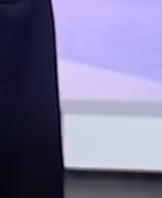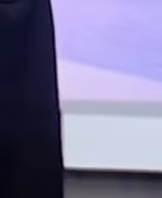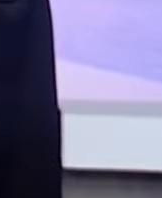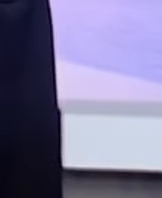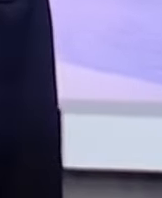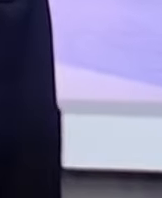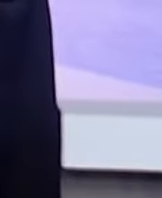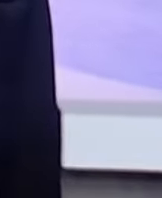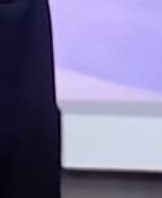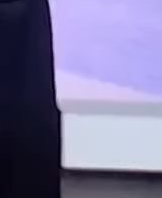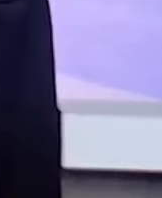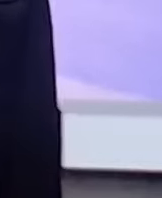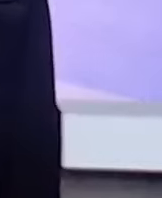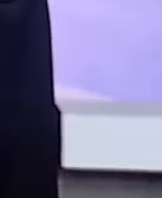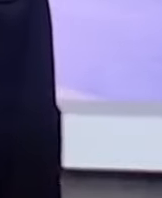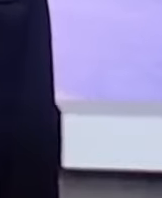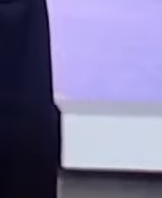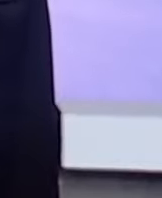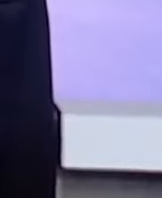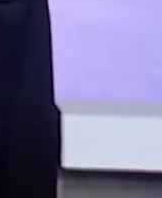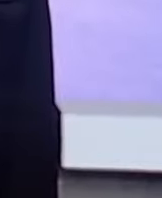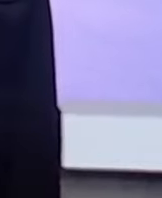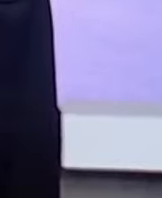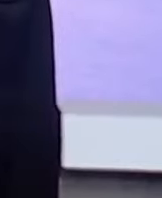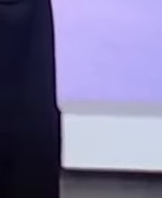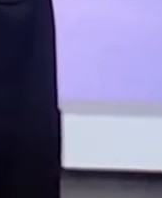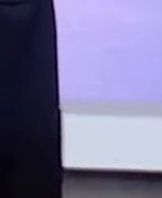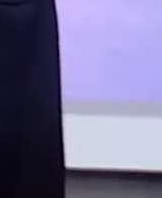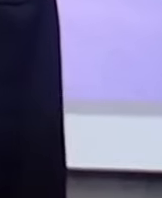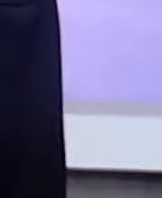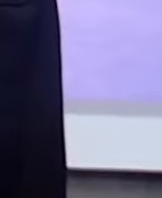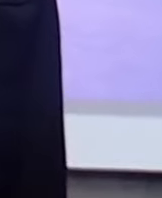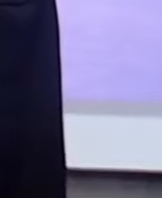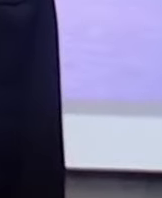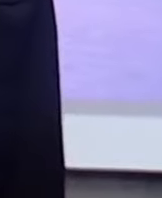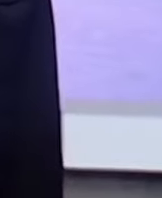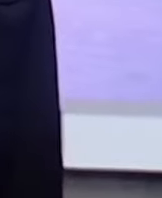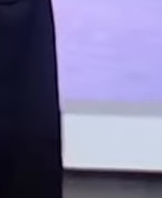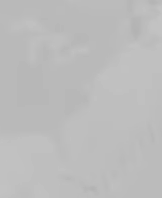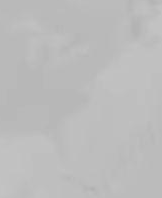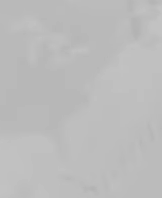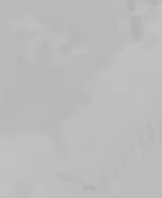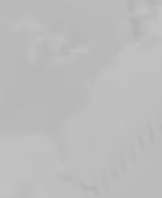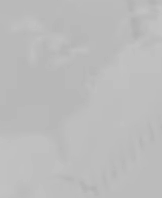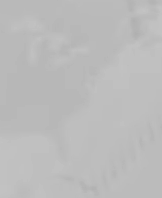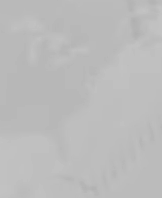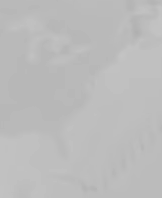samahan niyo kami sa GMA Pinoy TV at sa www.gmanews.tv.